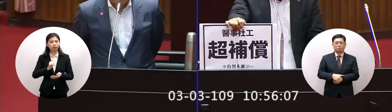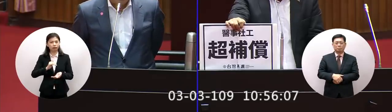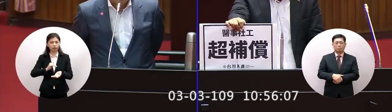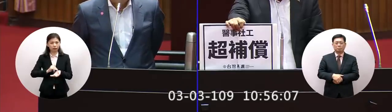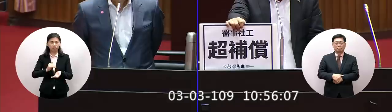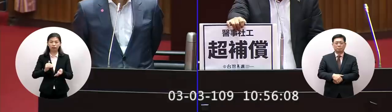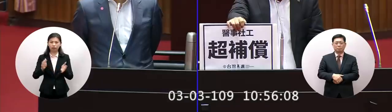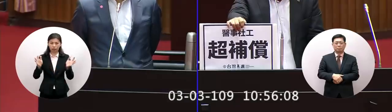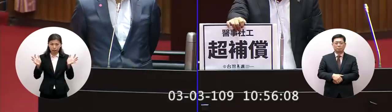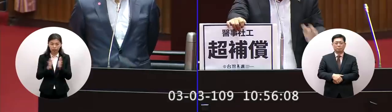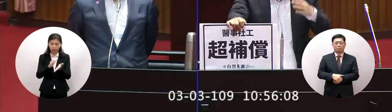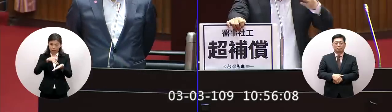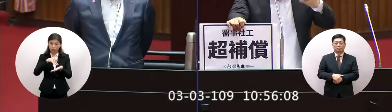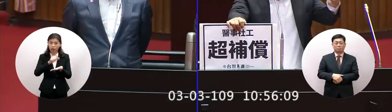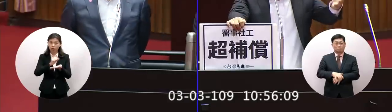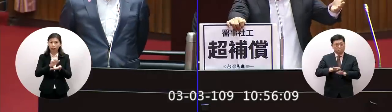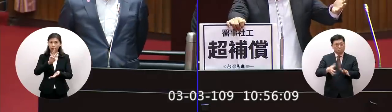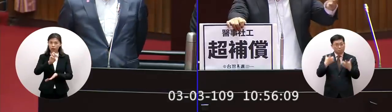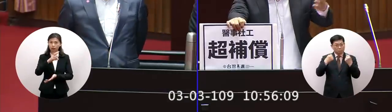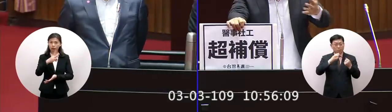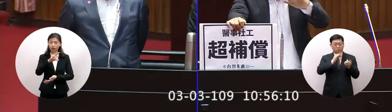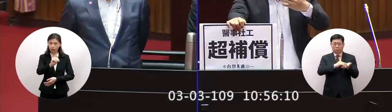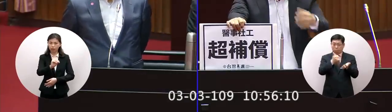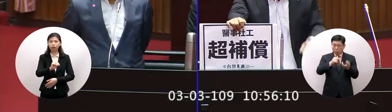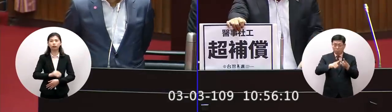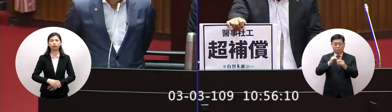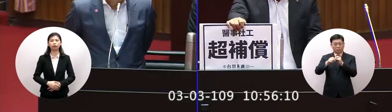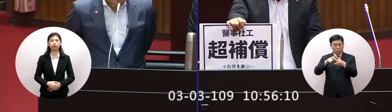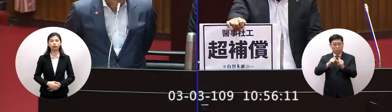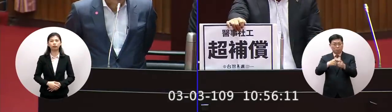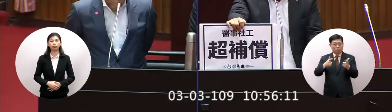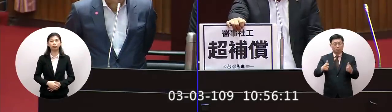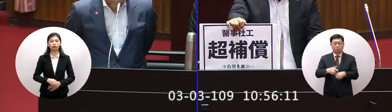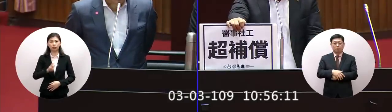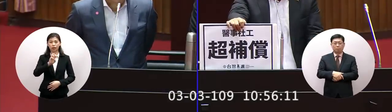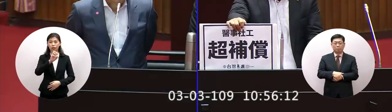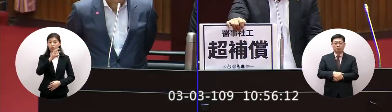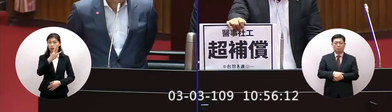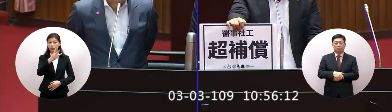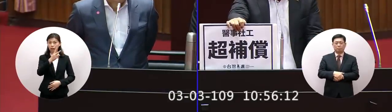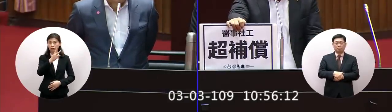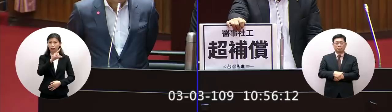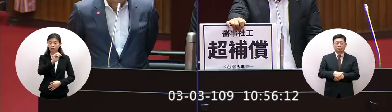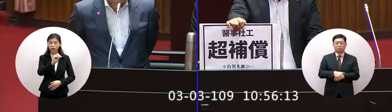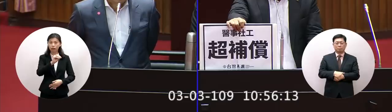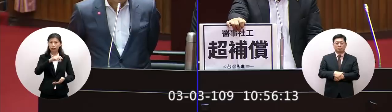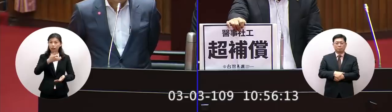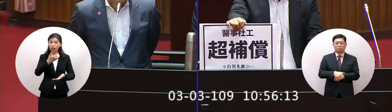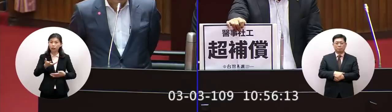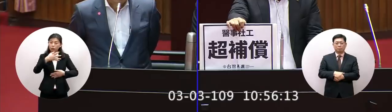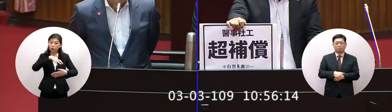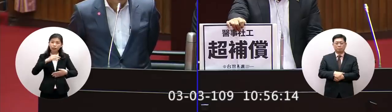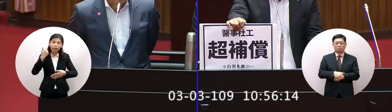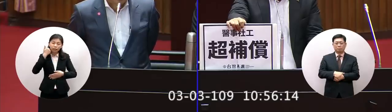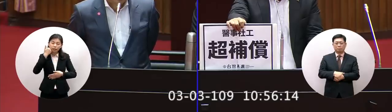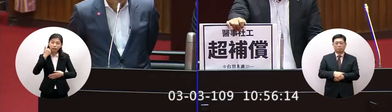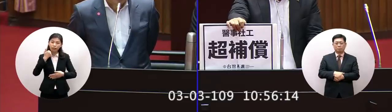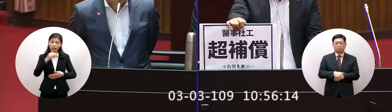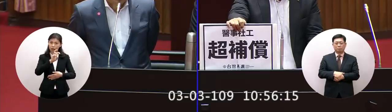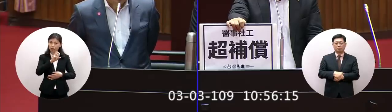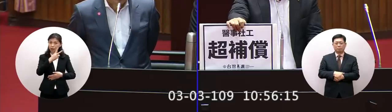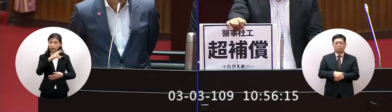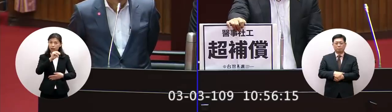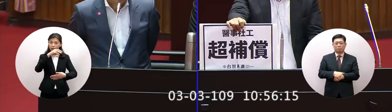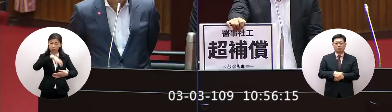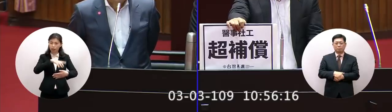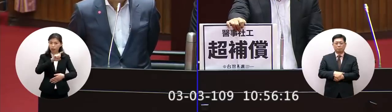员32万。 是，啊，你拄则讲够医师啊，够社工啊，有。 32万是包含刚才讲的这些，哈，里面30万